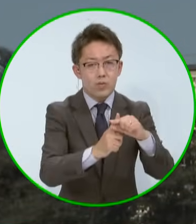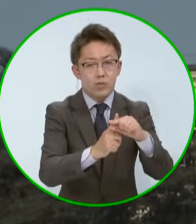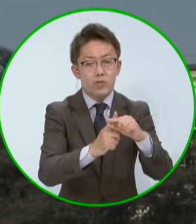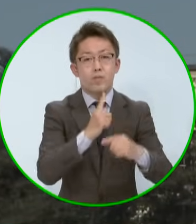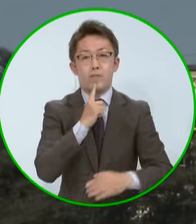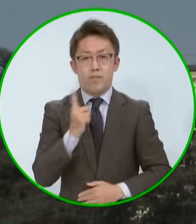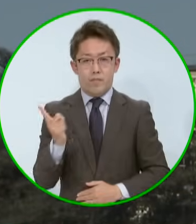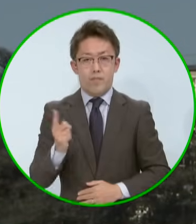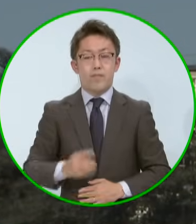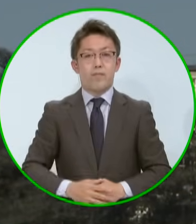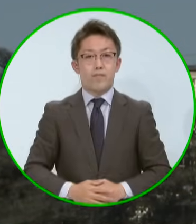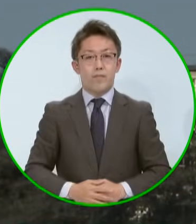います